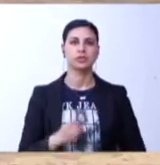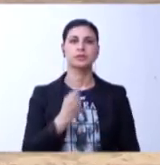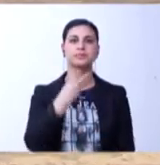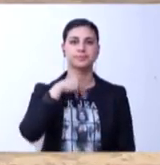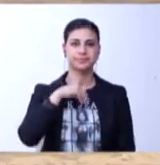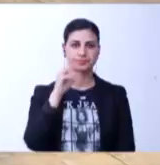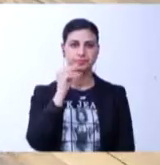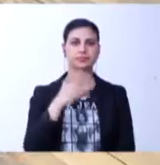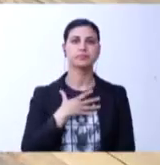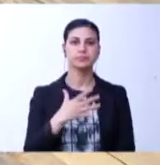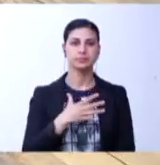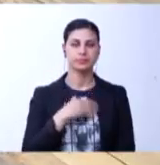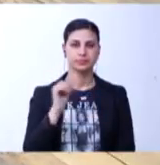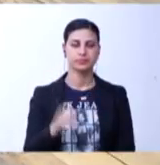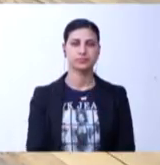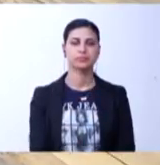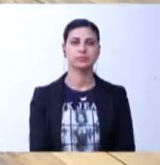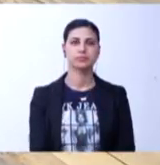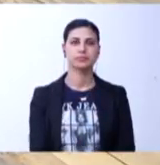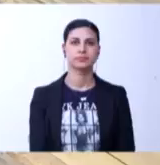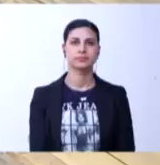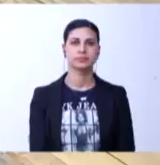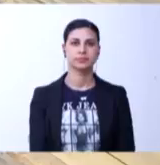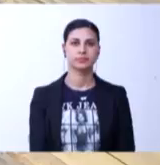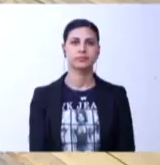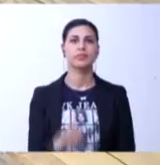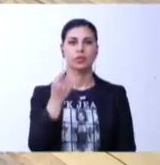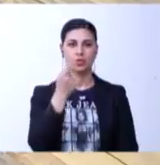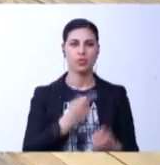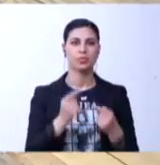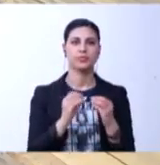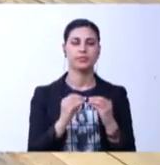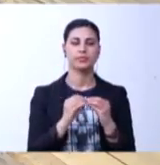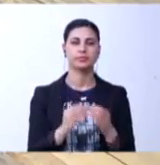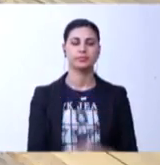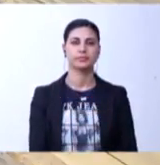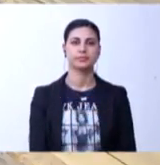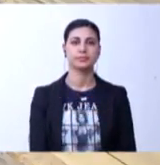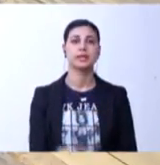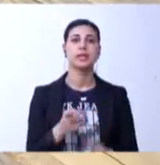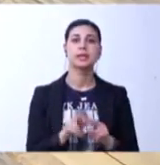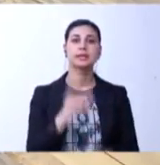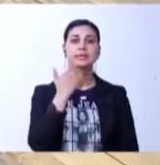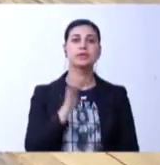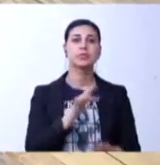ნეწყვის გადაყლაპა და სუნთქვა. აფიქსირებთ ამ მდგომარეობას და ბრუნდებით საწყისში. ეს მარტივი მოძრაობა შეგვიძლია